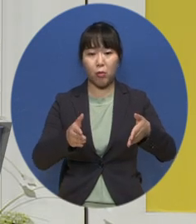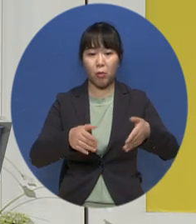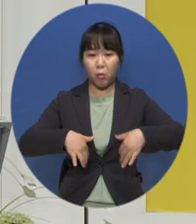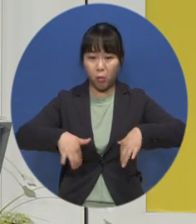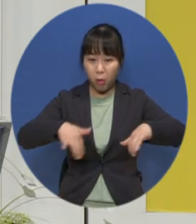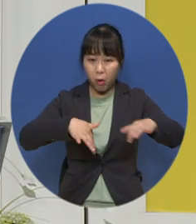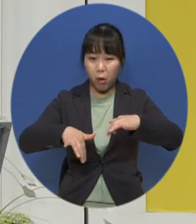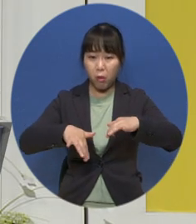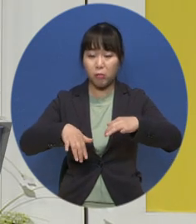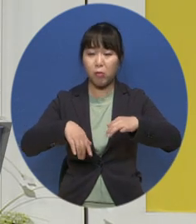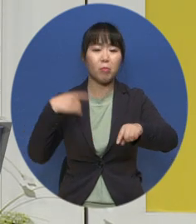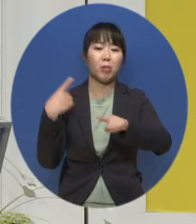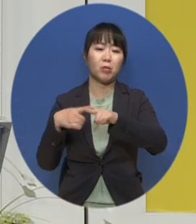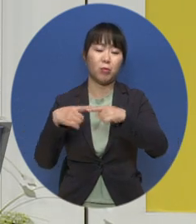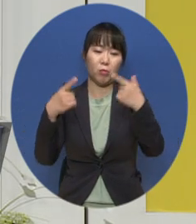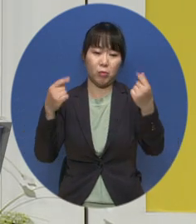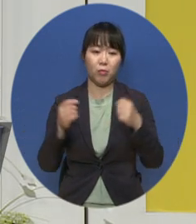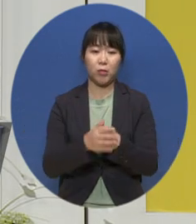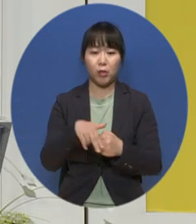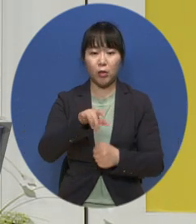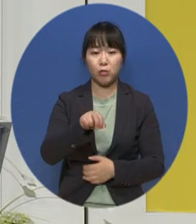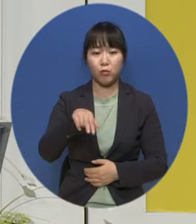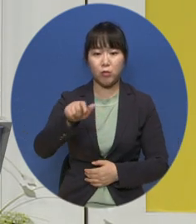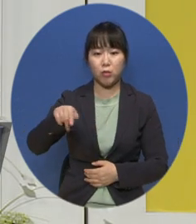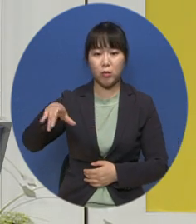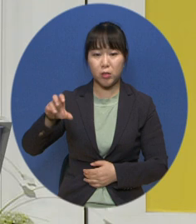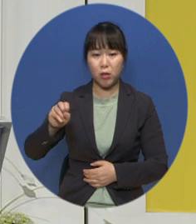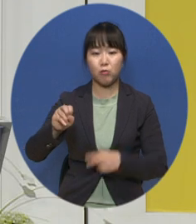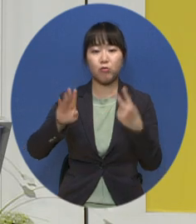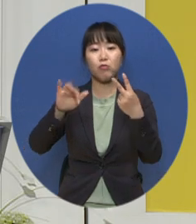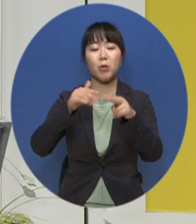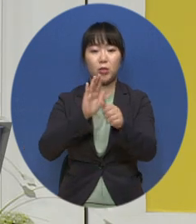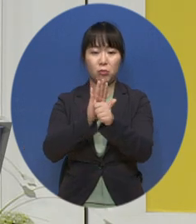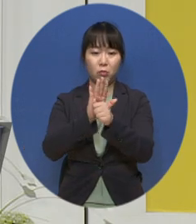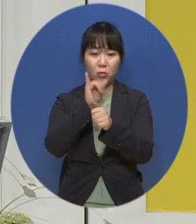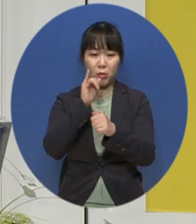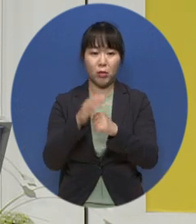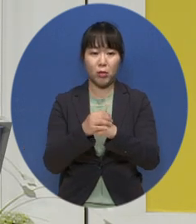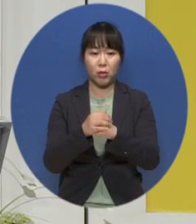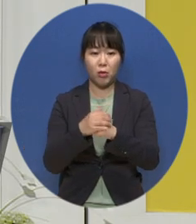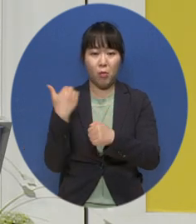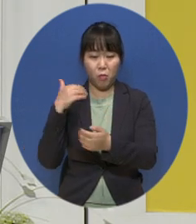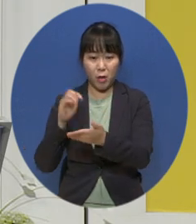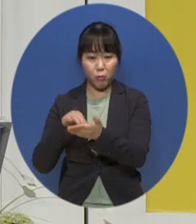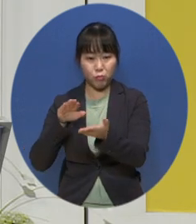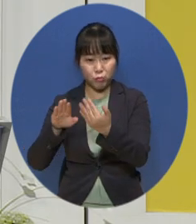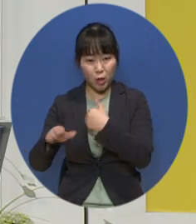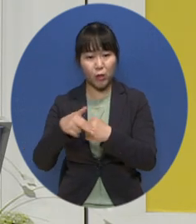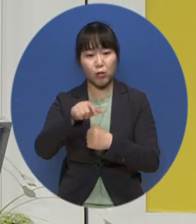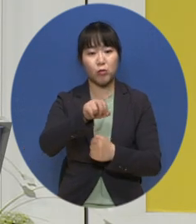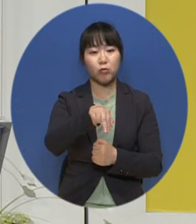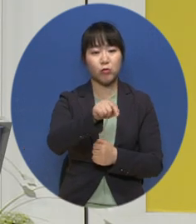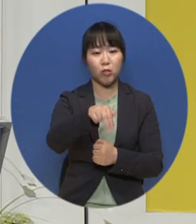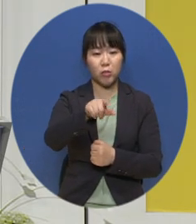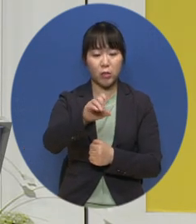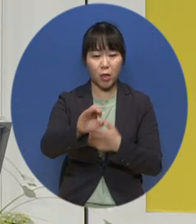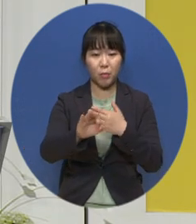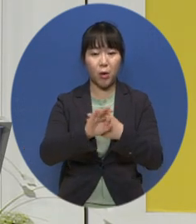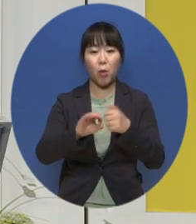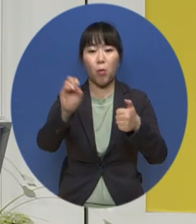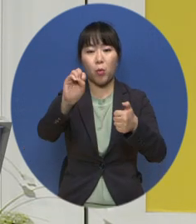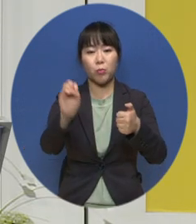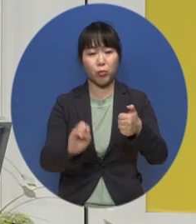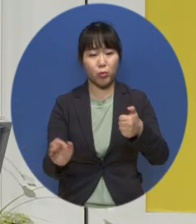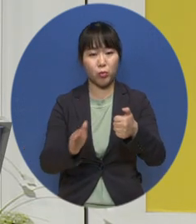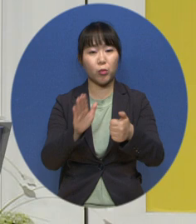조상은 똑같아요 그중 조상을 하면 두분 질문이에요 저산 벌써 십 년 대해서 환아의 되고 나면 은 중 재상으로 가면 이따가 50% 가